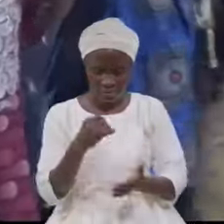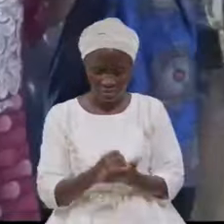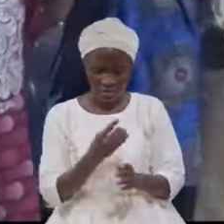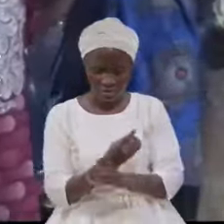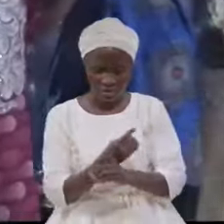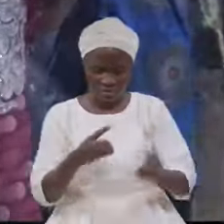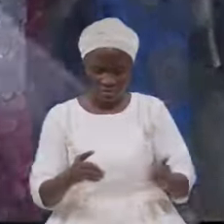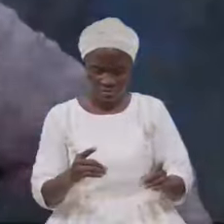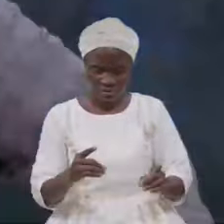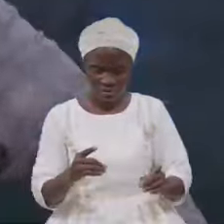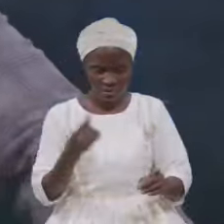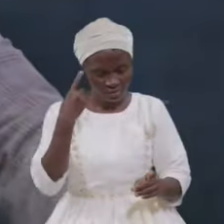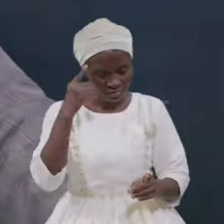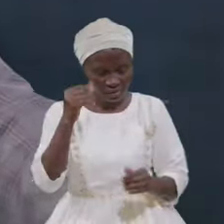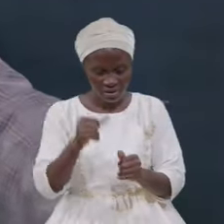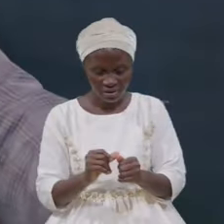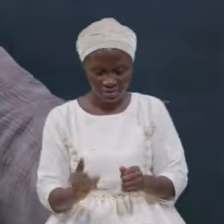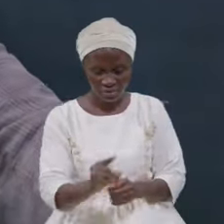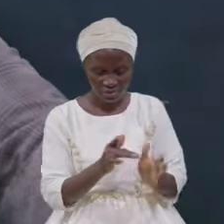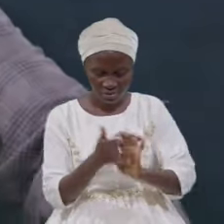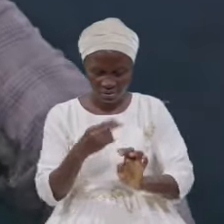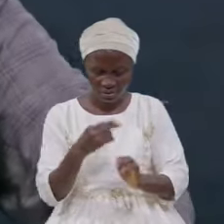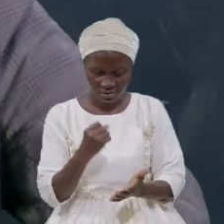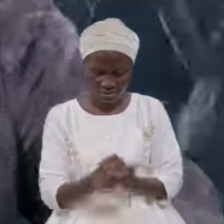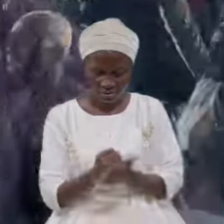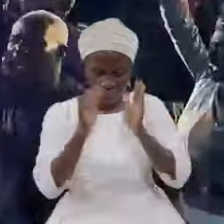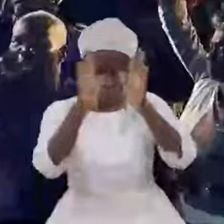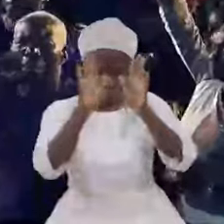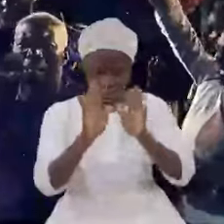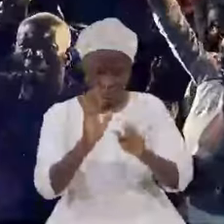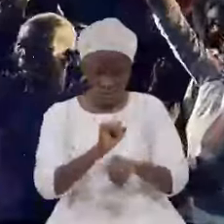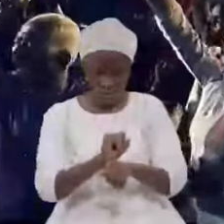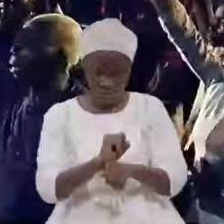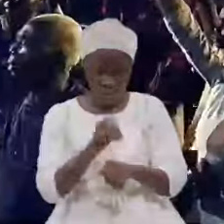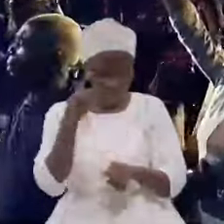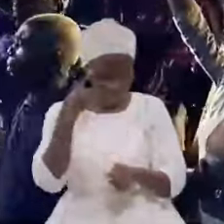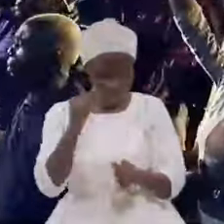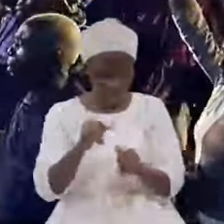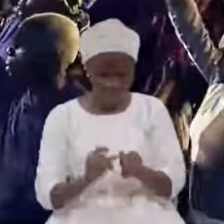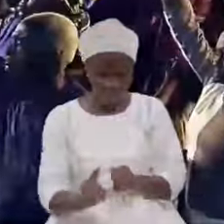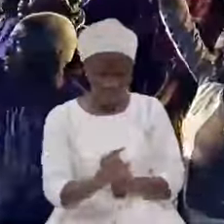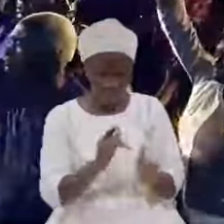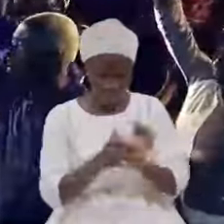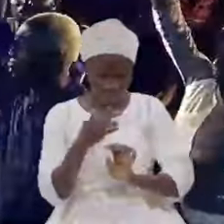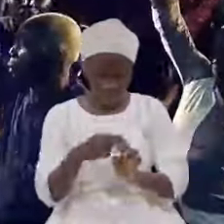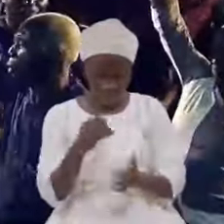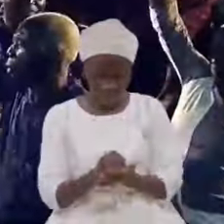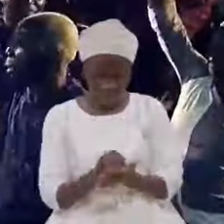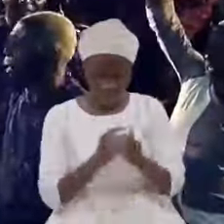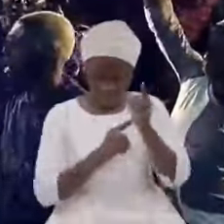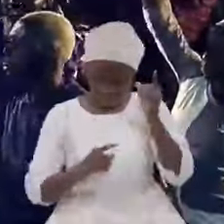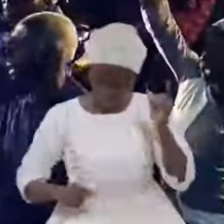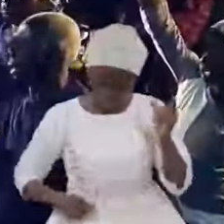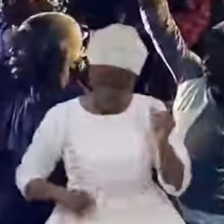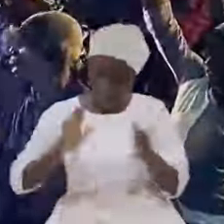tout le monde, miracle pour tout le monde. Seigneur, ton nom ne